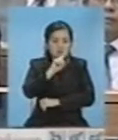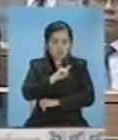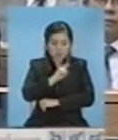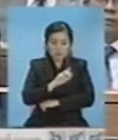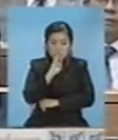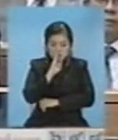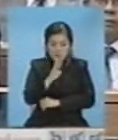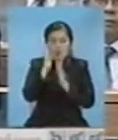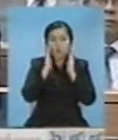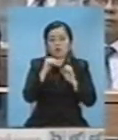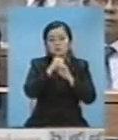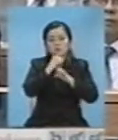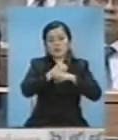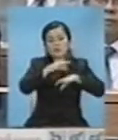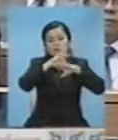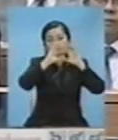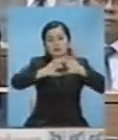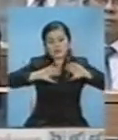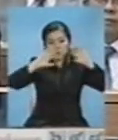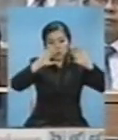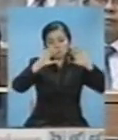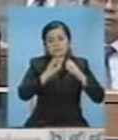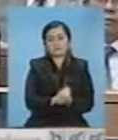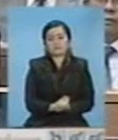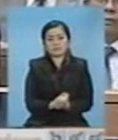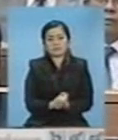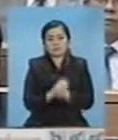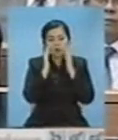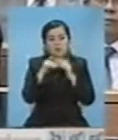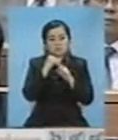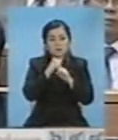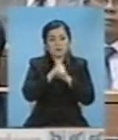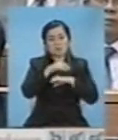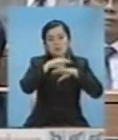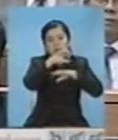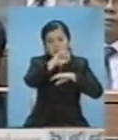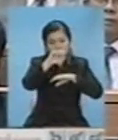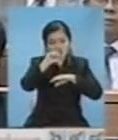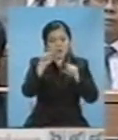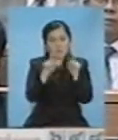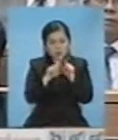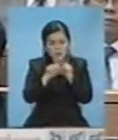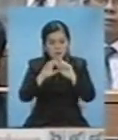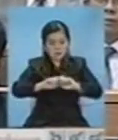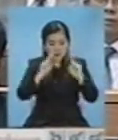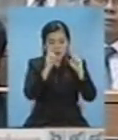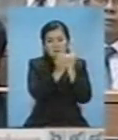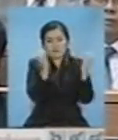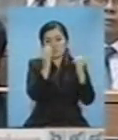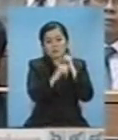างการเมืองและเจ้าหน้าที่ของรัฐขณะที่รัฐธรรมนูญปี40ไม่มีครับในเ